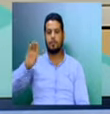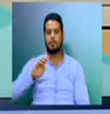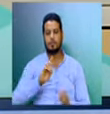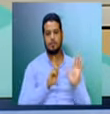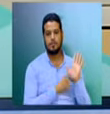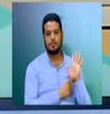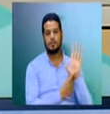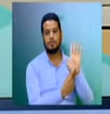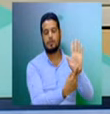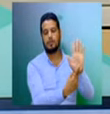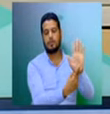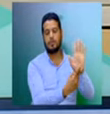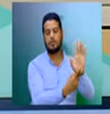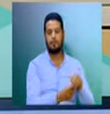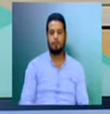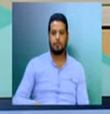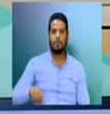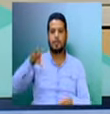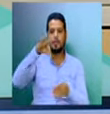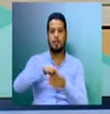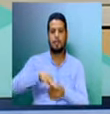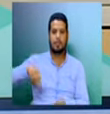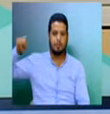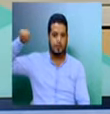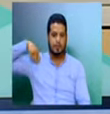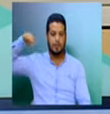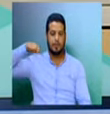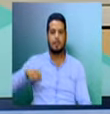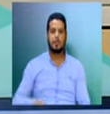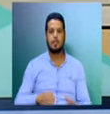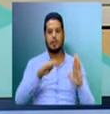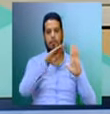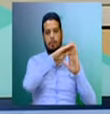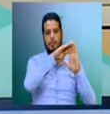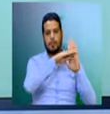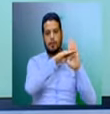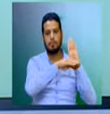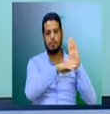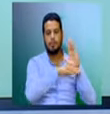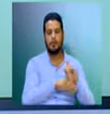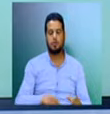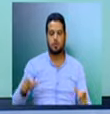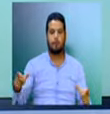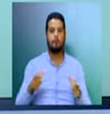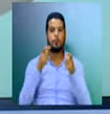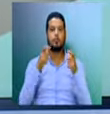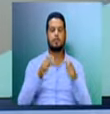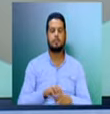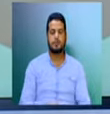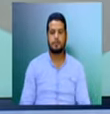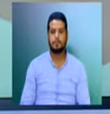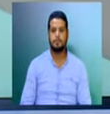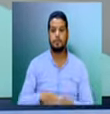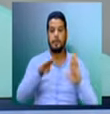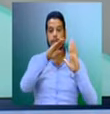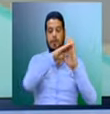هذه الانتخابات الرئاسية برنامج فرصة. هذا البرنامج الذي يحوي على 5 محاور أساسية.